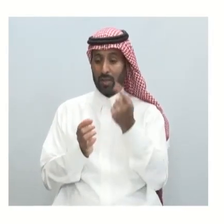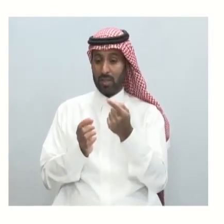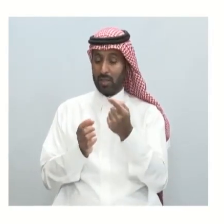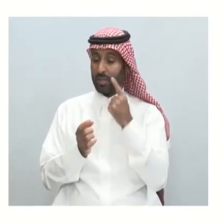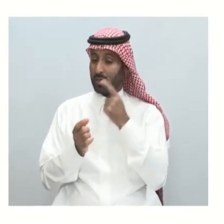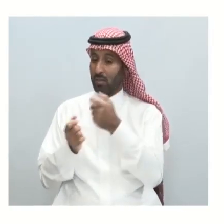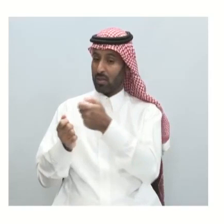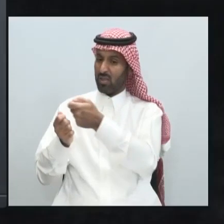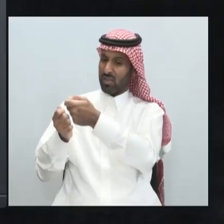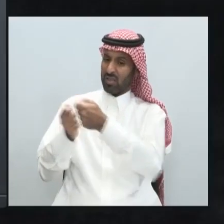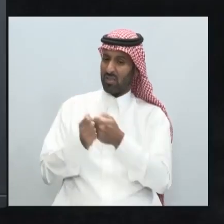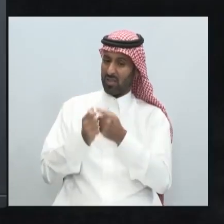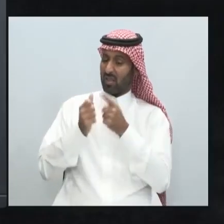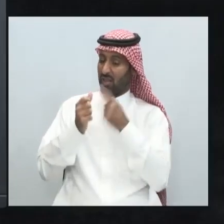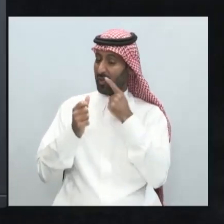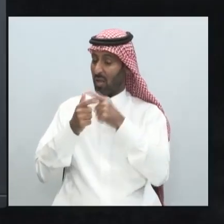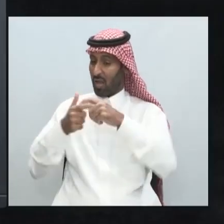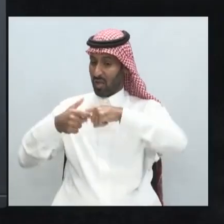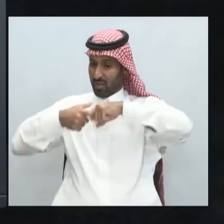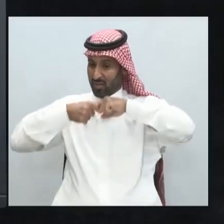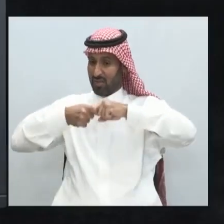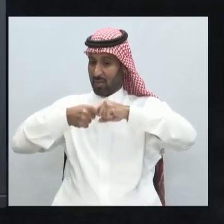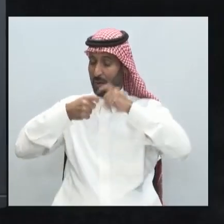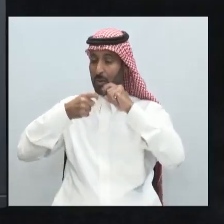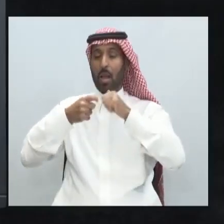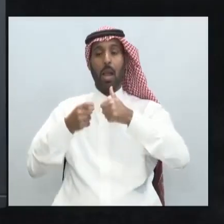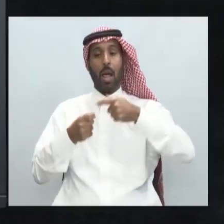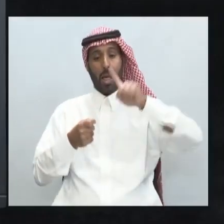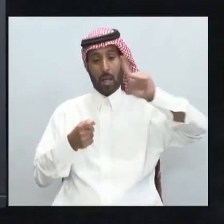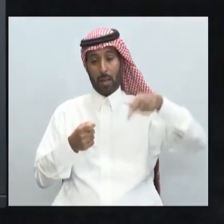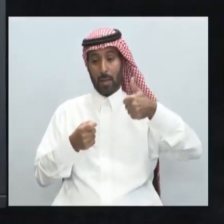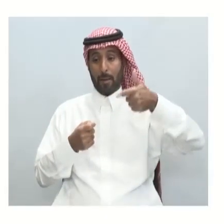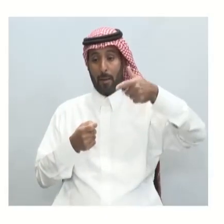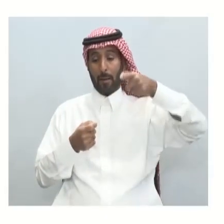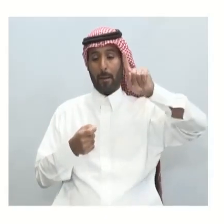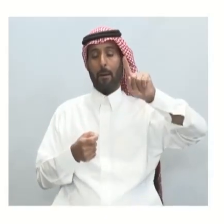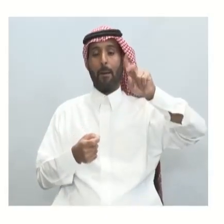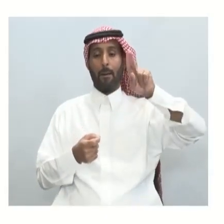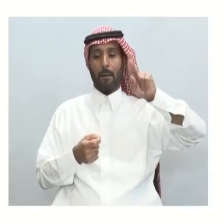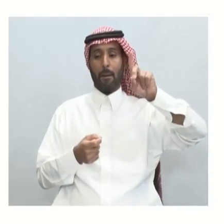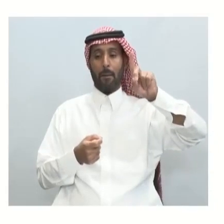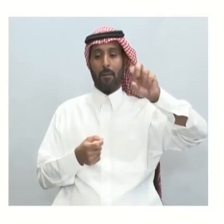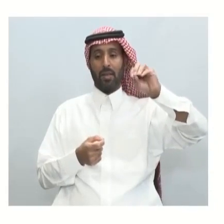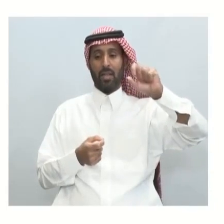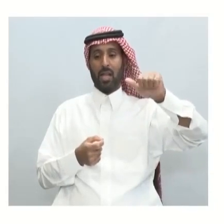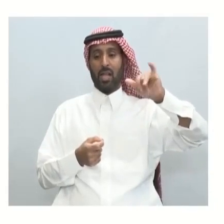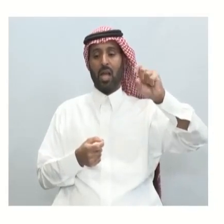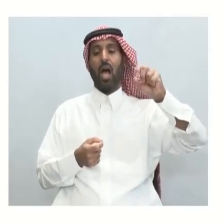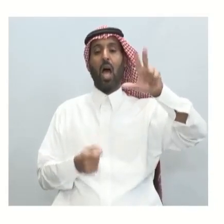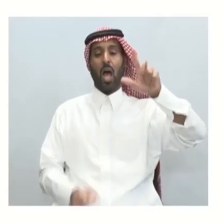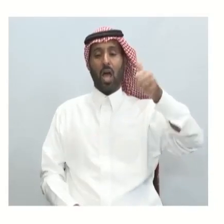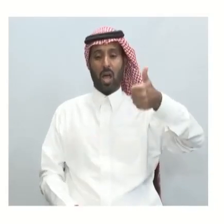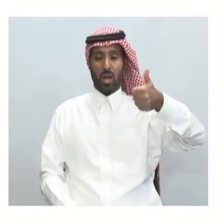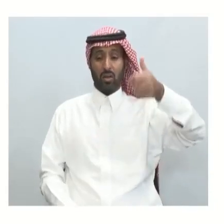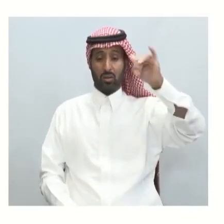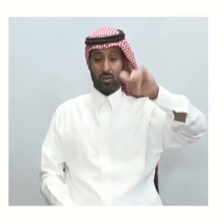يؤدي الى انها ستتكون رابطه ايونيه ستتكون رابطه ايونيه احيانا